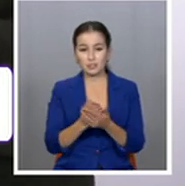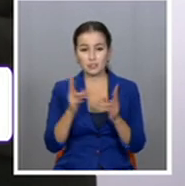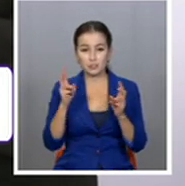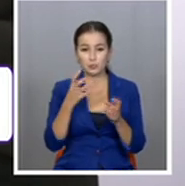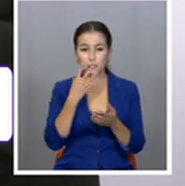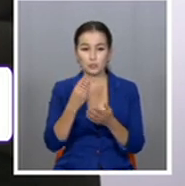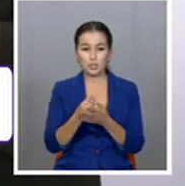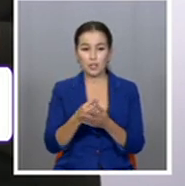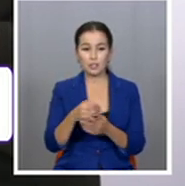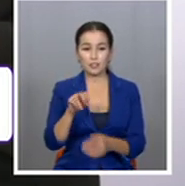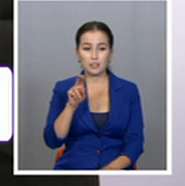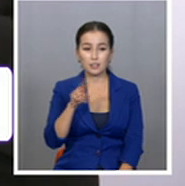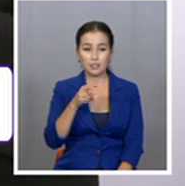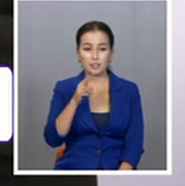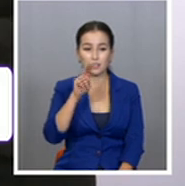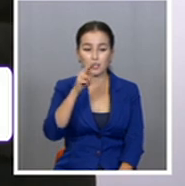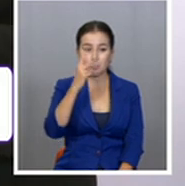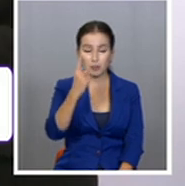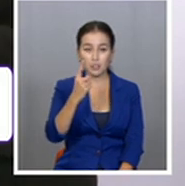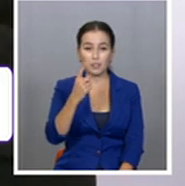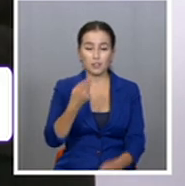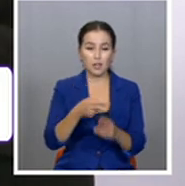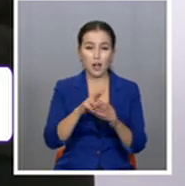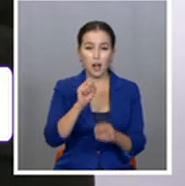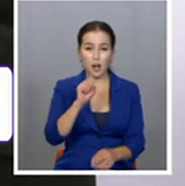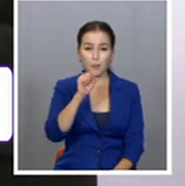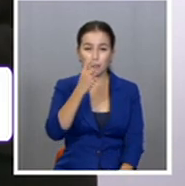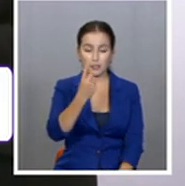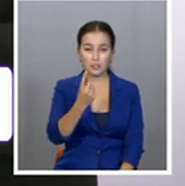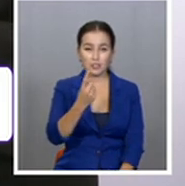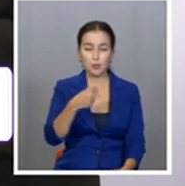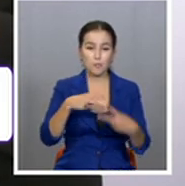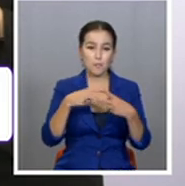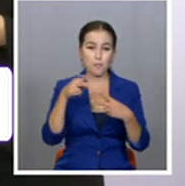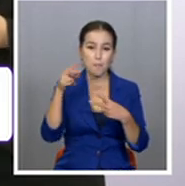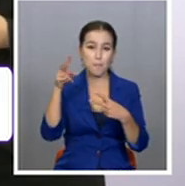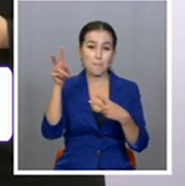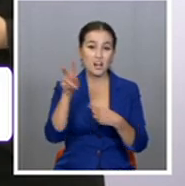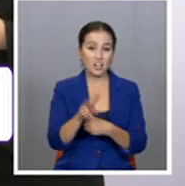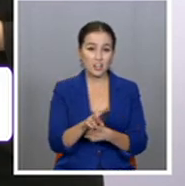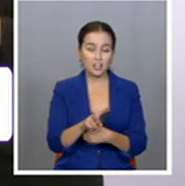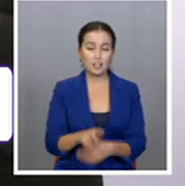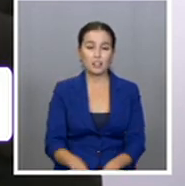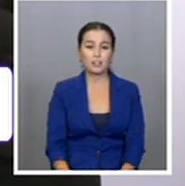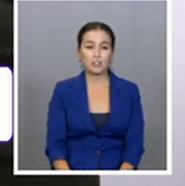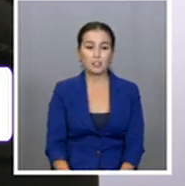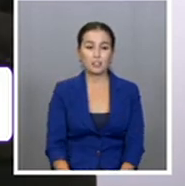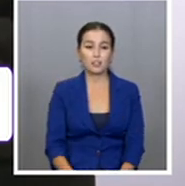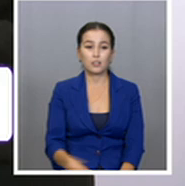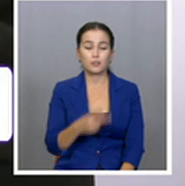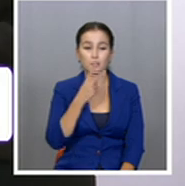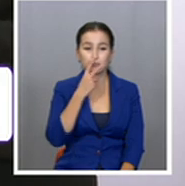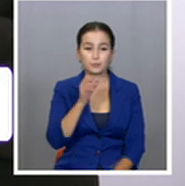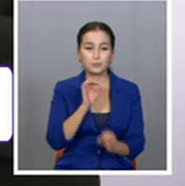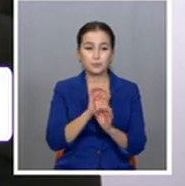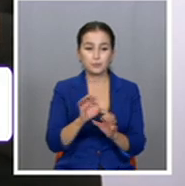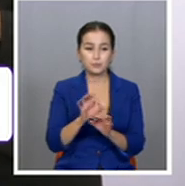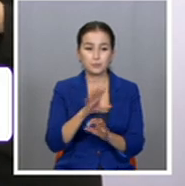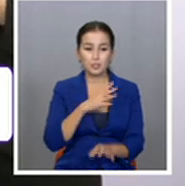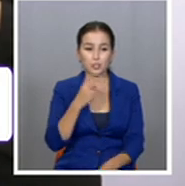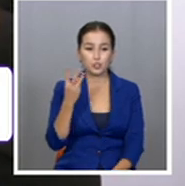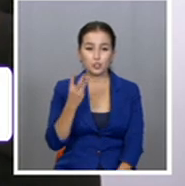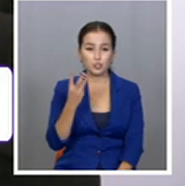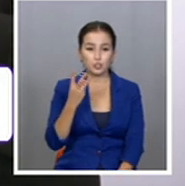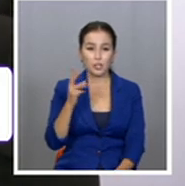A-бірге параллел. Ал A-бір ол альфа жазықтығында жатыр. Енді жоғарда айтылып кеткен үшінші